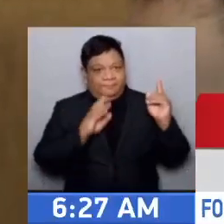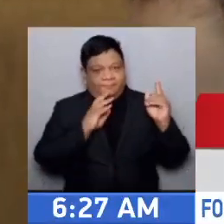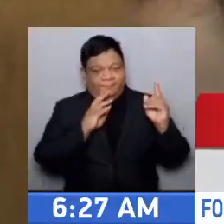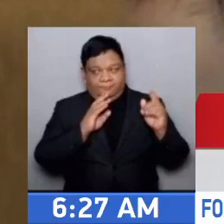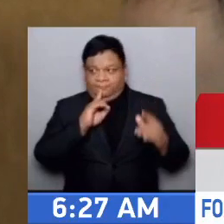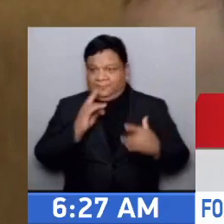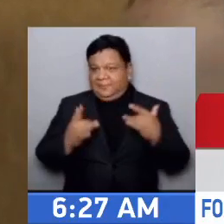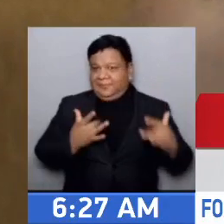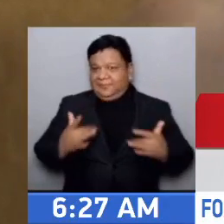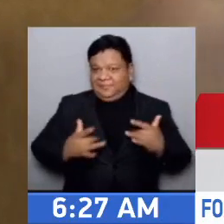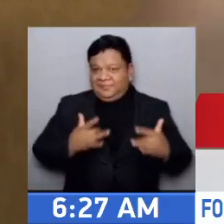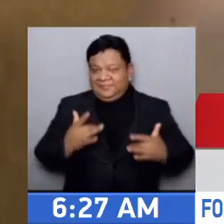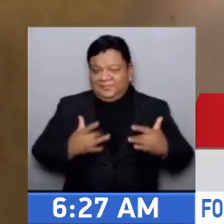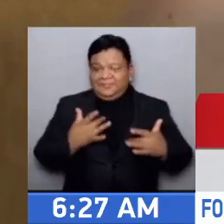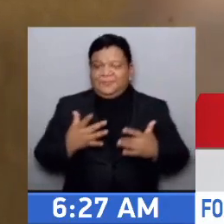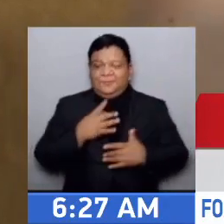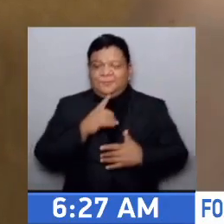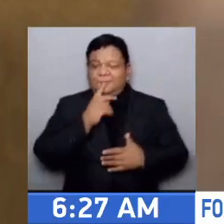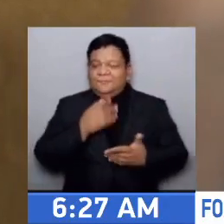feeling about it.